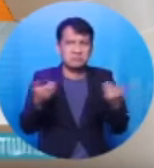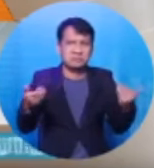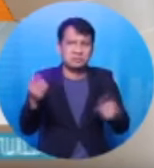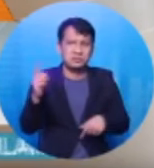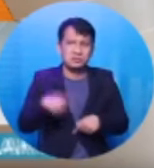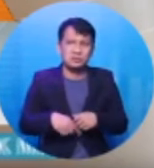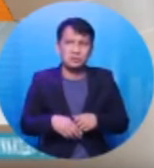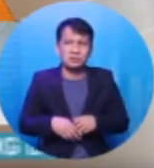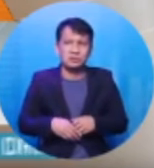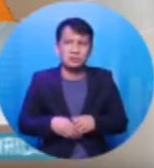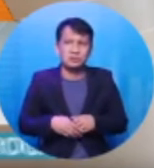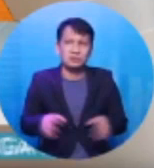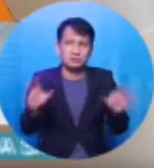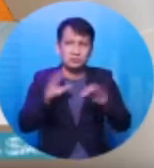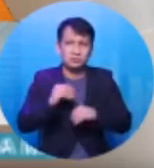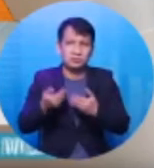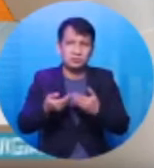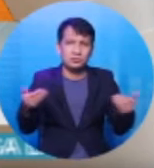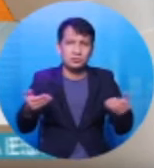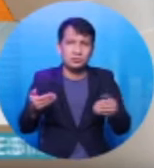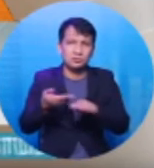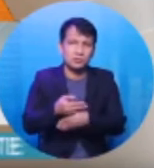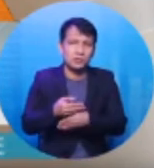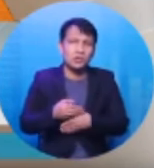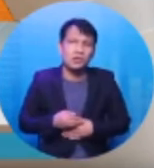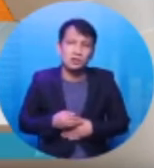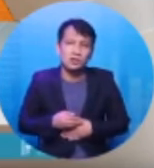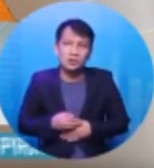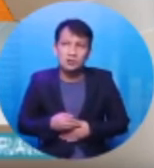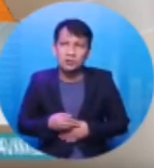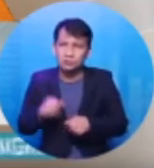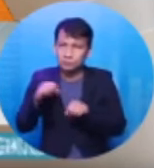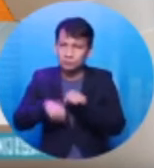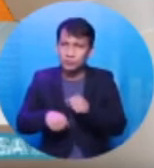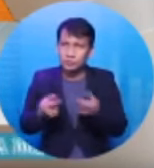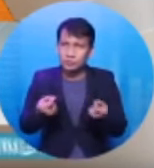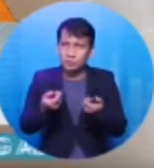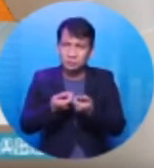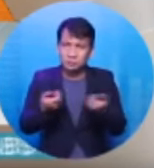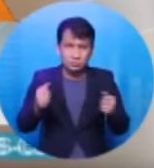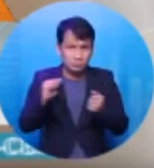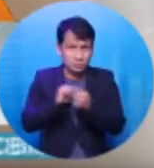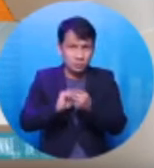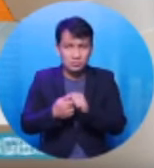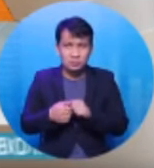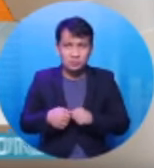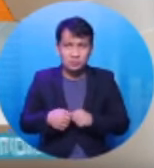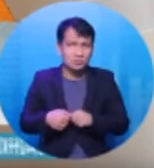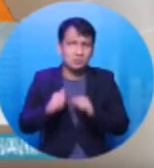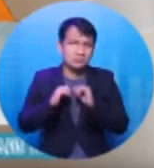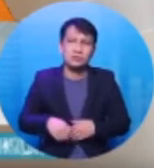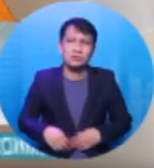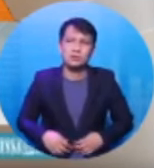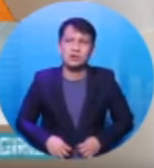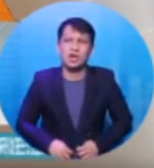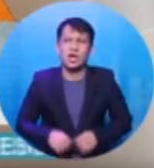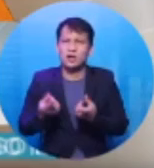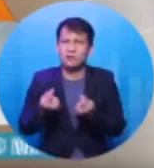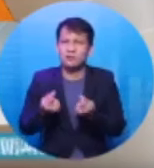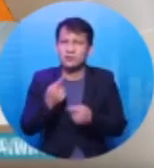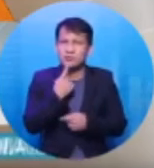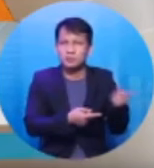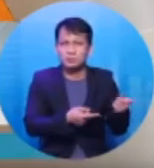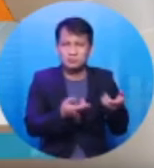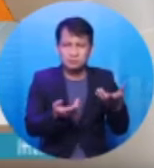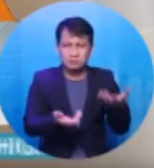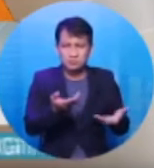sir. After po ng bago po mag-lockdown. Okay, so hindi na sila nagsasama, hindi katulad dati? Hindi na po. So ano po itong